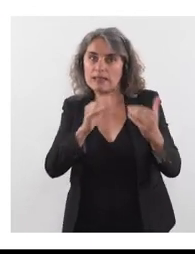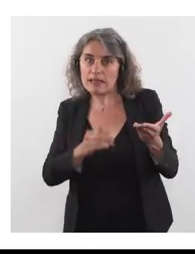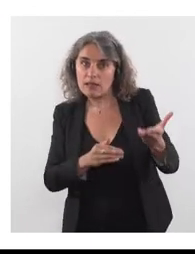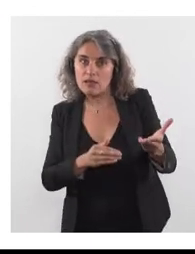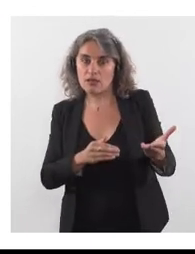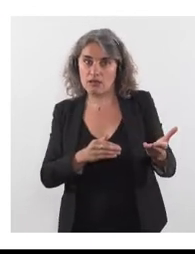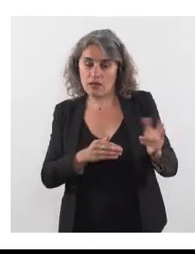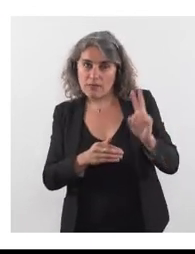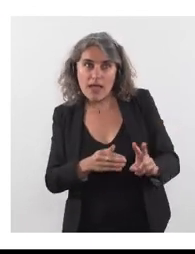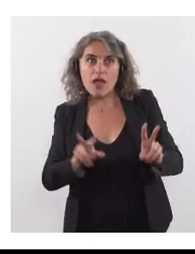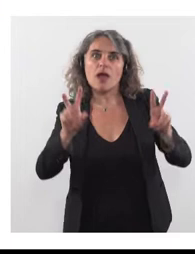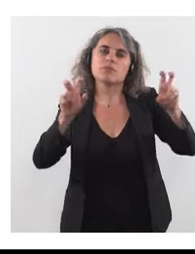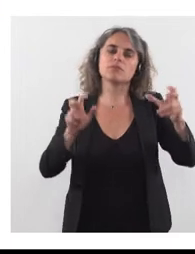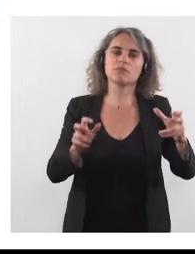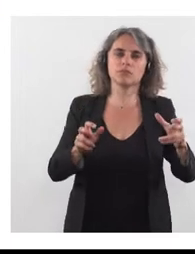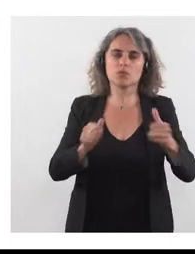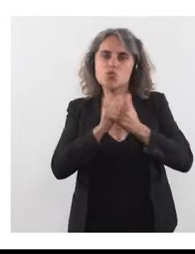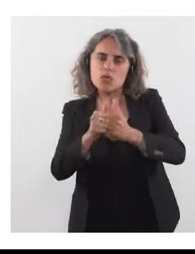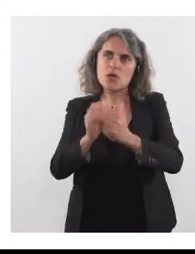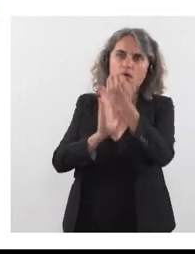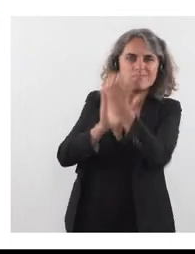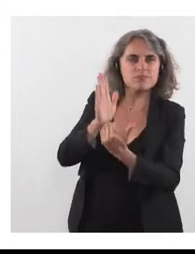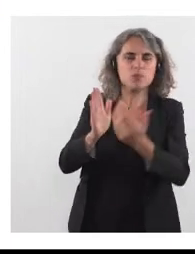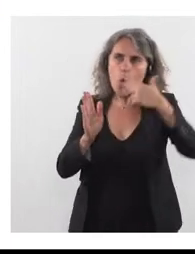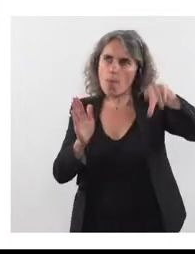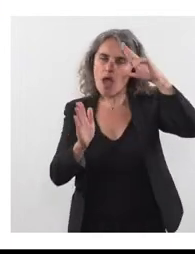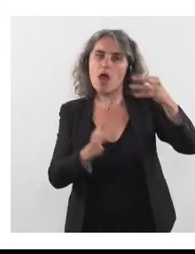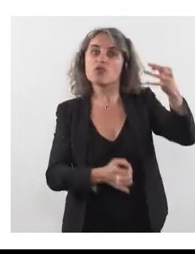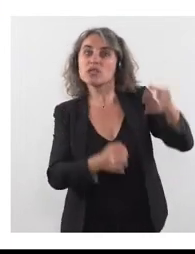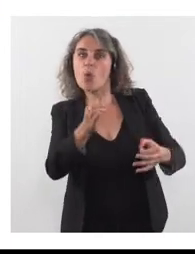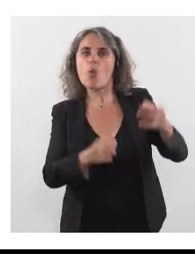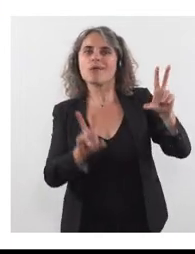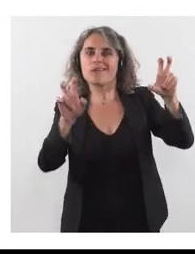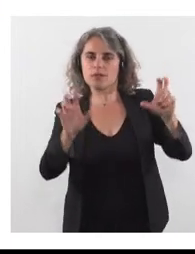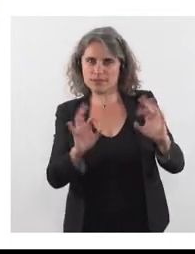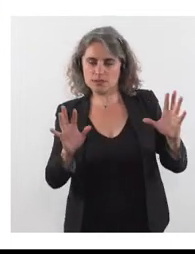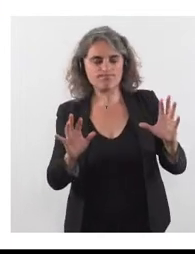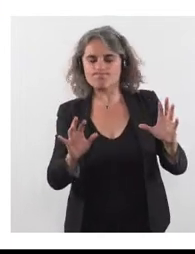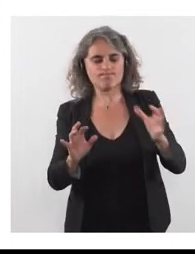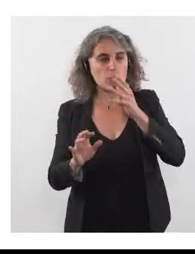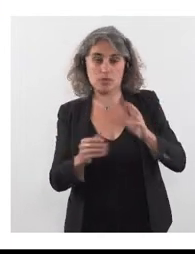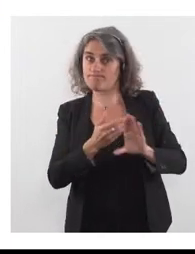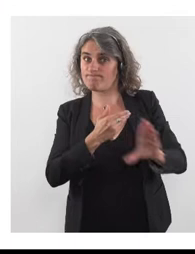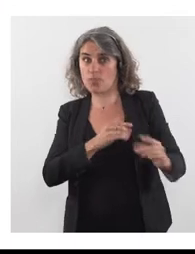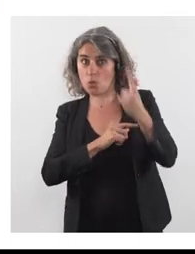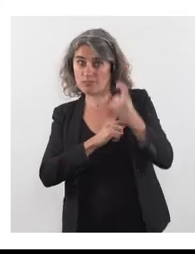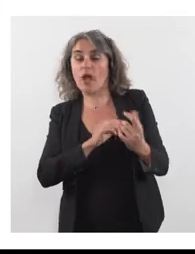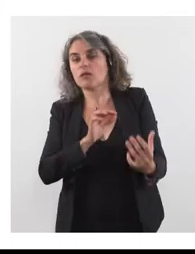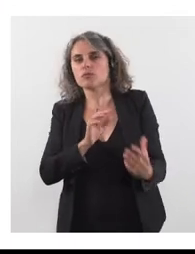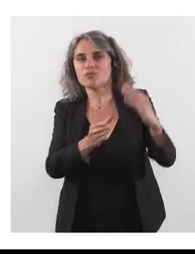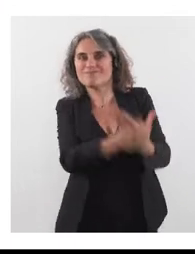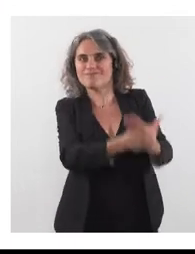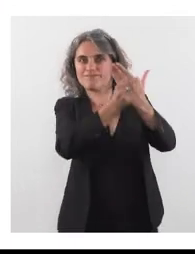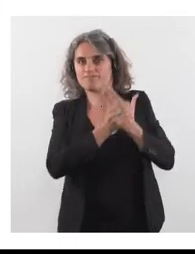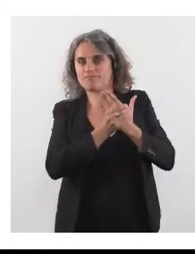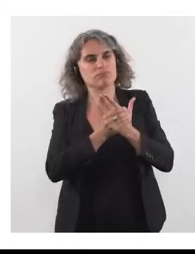juridiction au sens du traité européen, donc ne pouvait pas poser une question à la Cour de justice de l'Union européenne. Donc ça, c'est important.